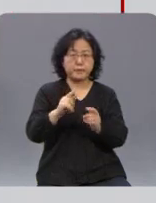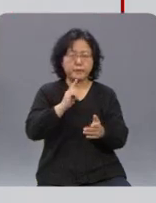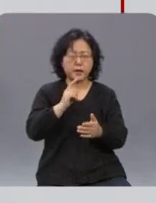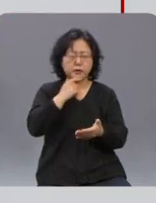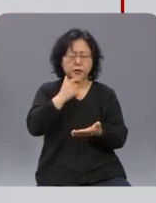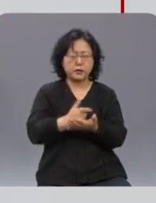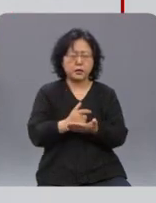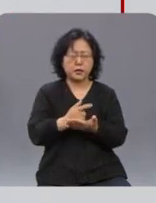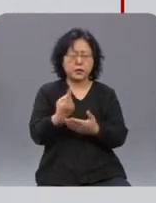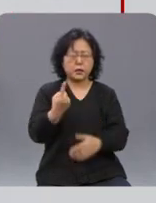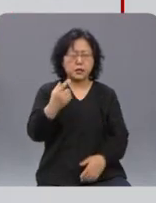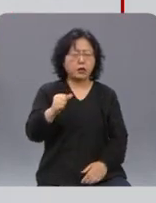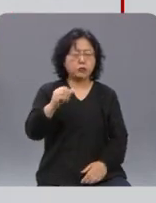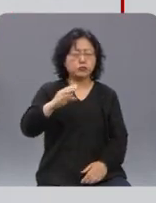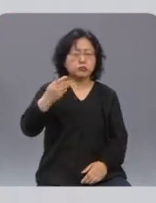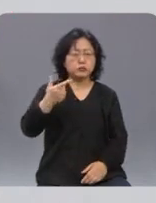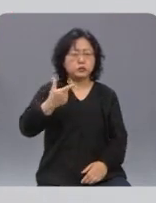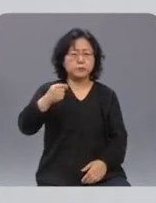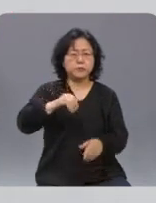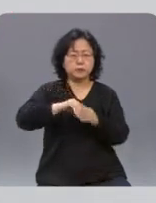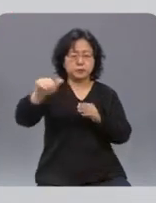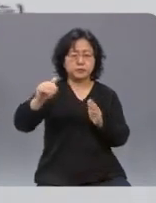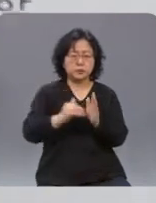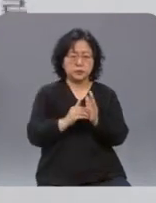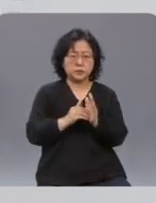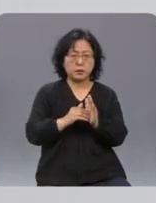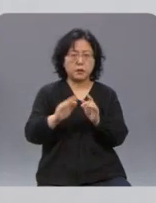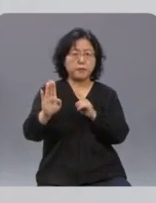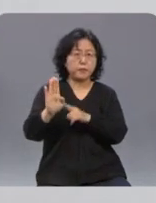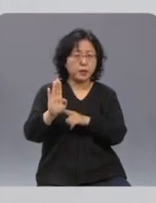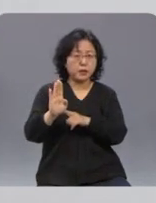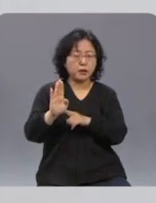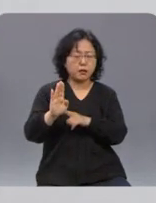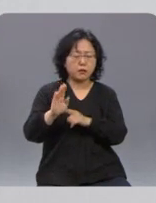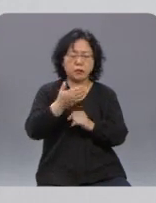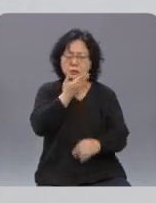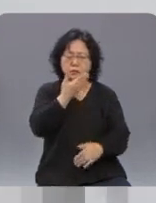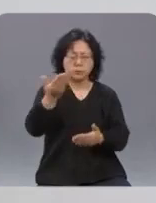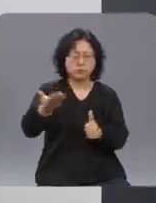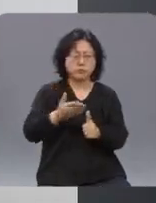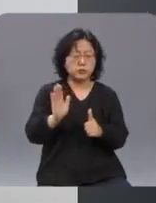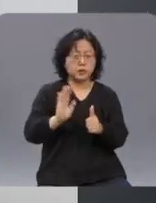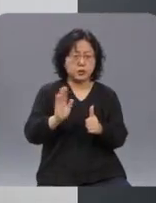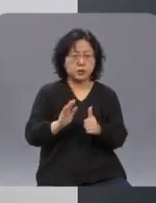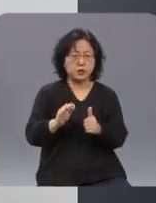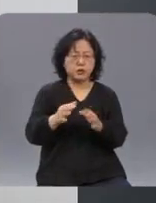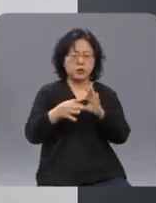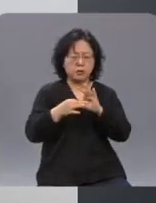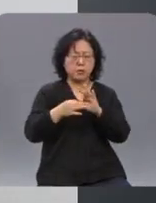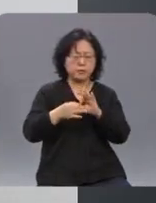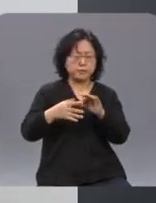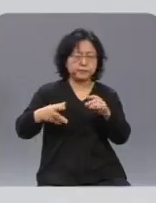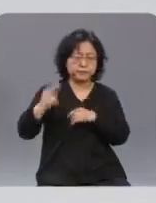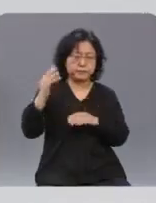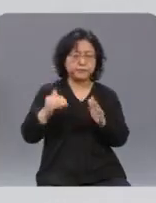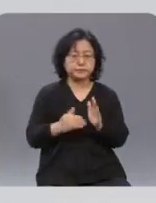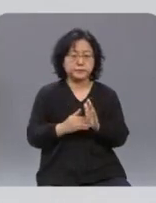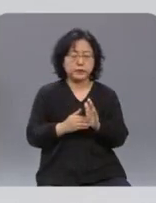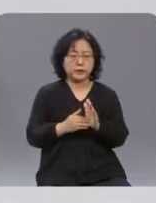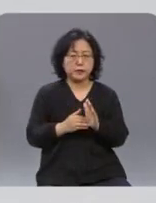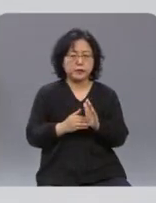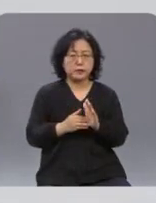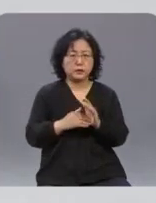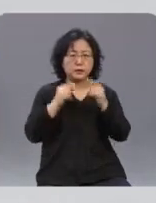1억 6천만원을 보냈습니다 하지만 bc는 화장품을 납품하지 않았고 연락도 끊겼습니다